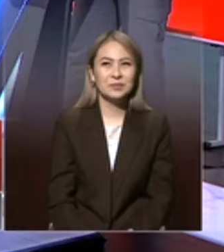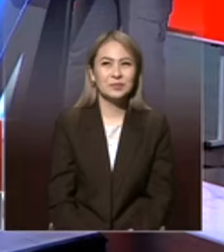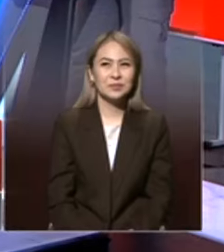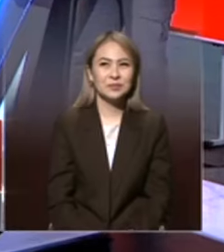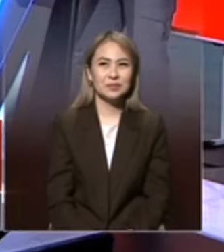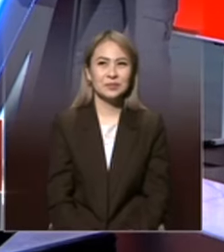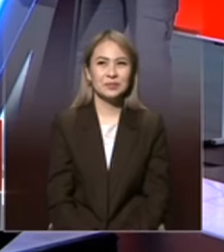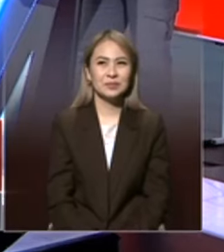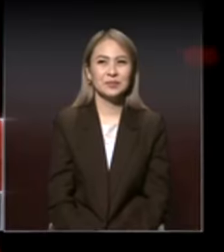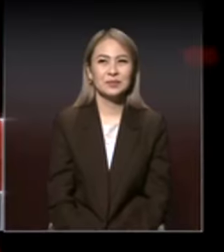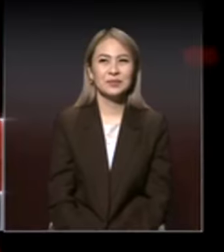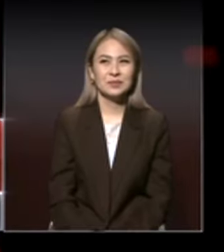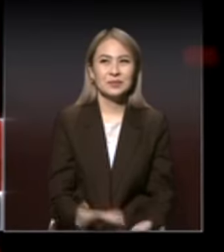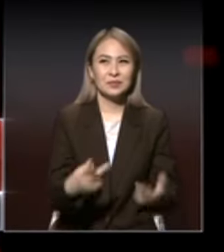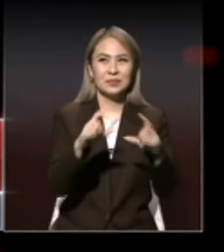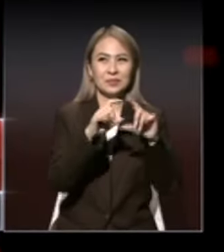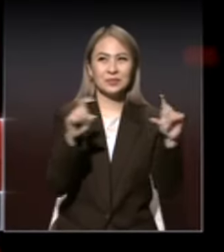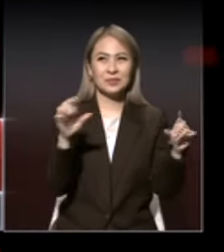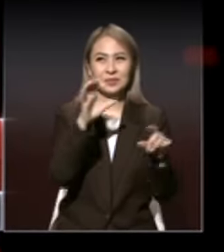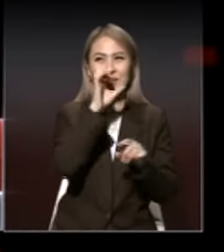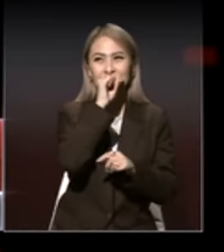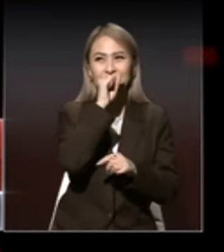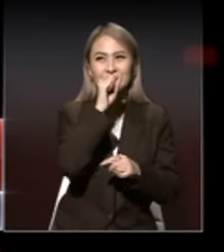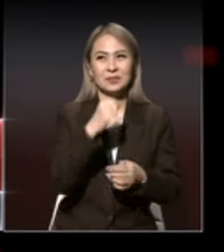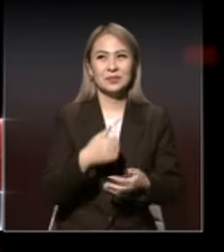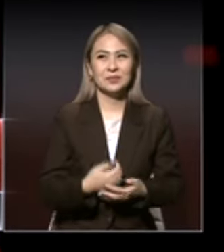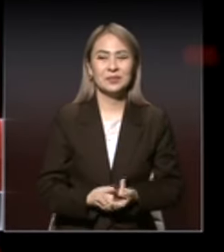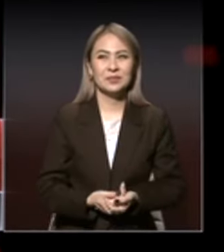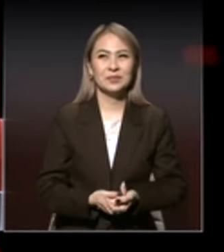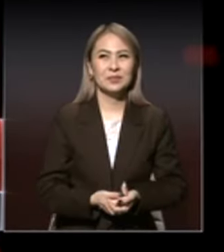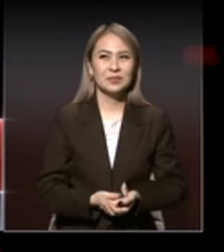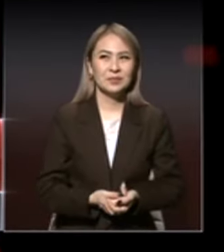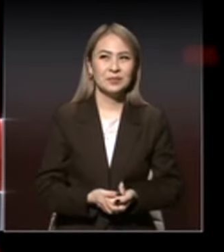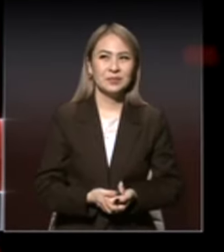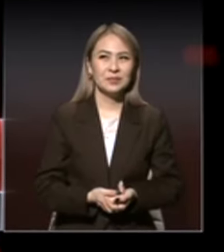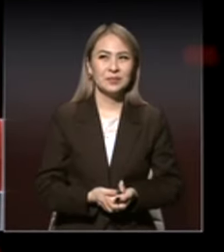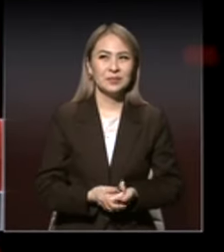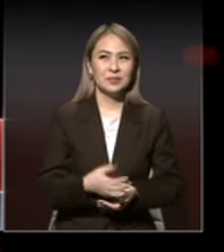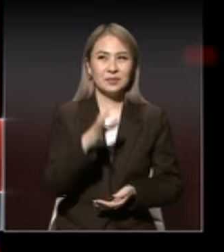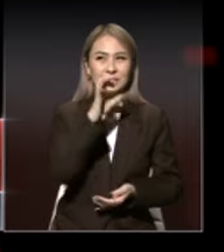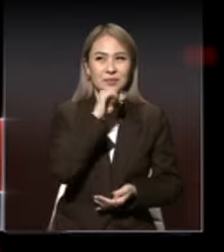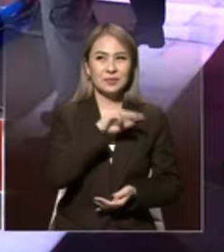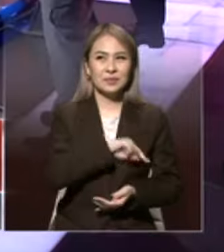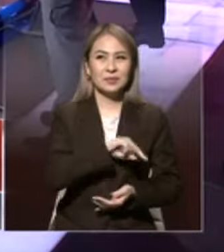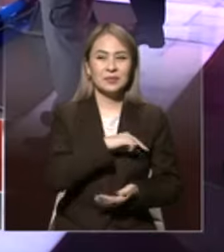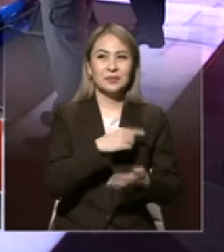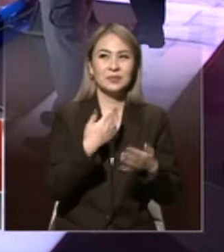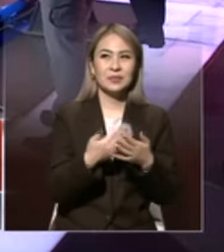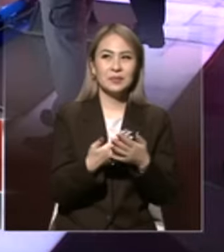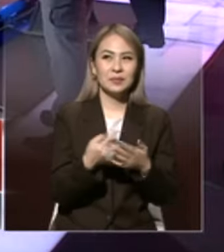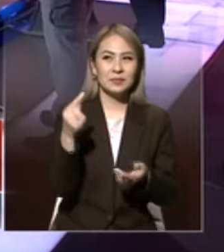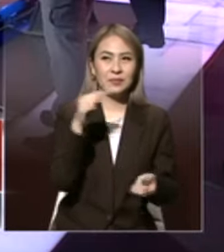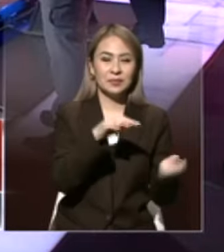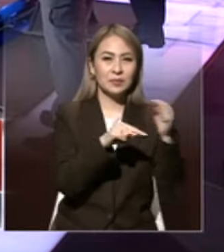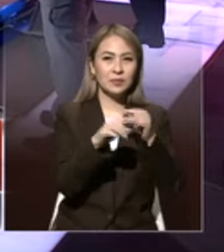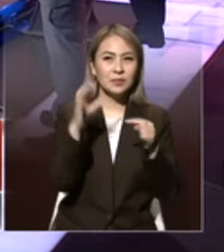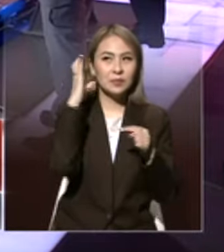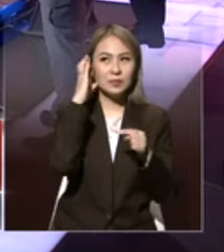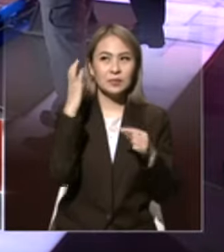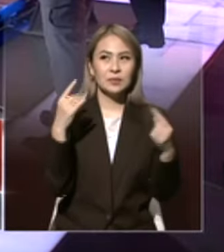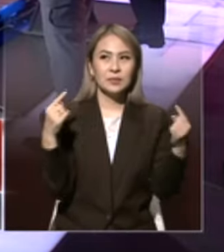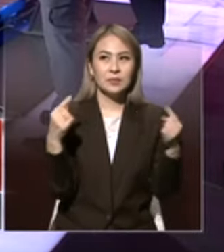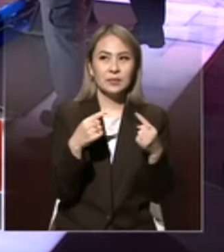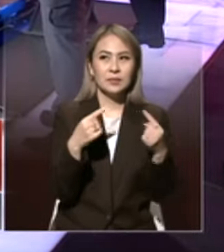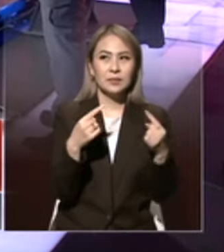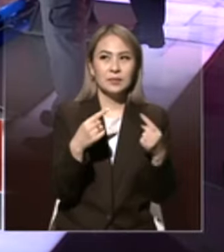Жақсы. Егер подкаст болатын болса, үндемей отырайық таңда. Бұл ток-шоу болатын болса, ойымызды, пікірімізді басына салайықшы, бір-бірімізді тыңдайық. Ержан мырза айтып жатыр. Нақты дұрыс айтып